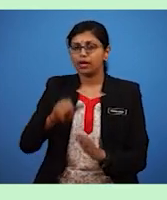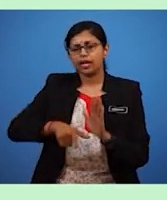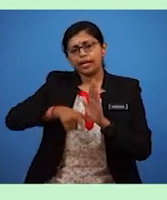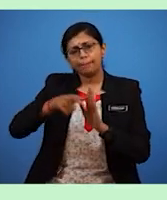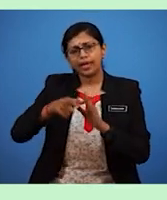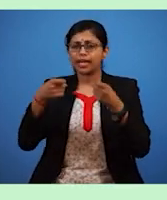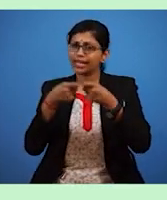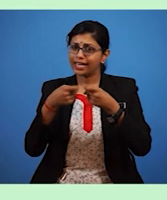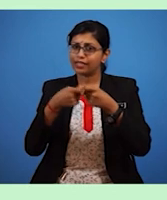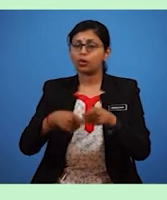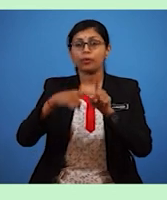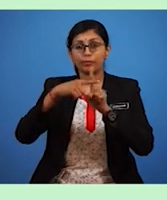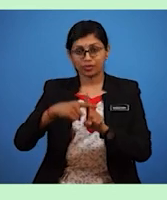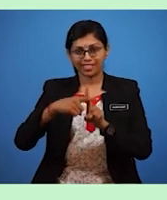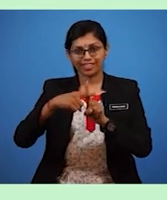lebih